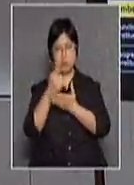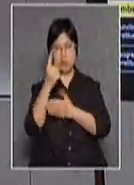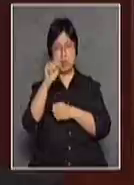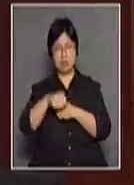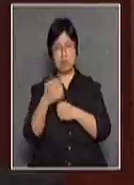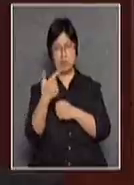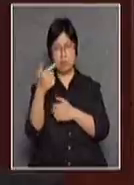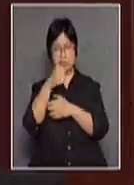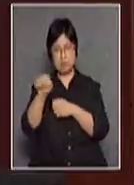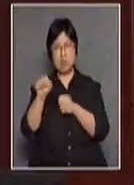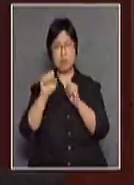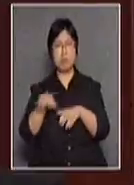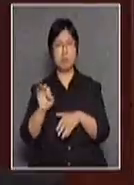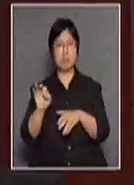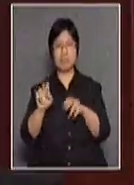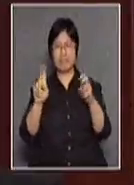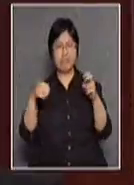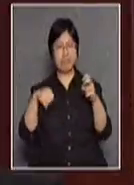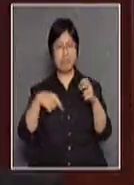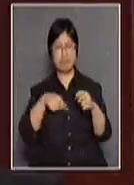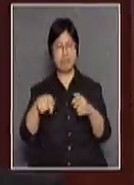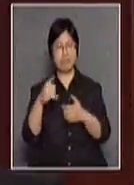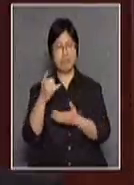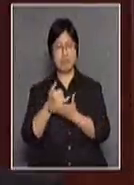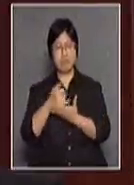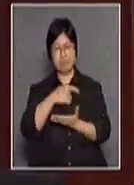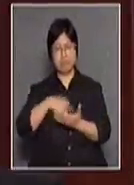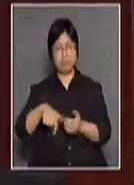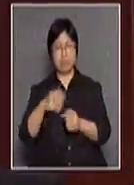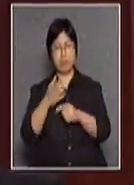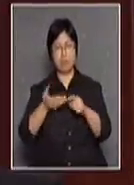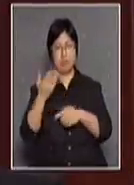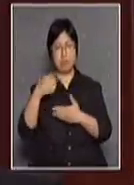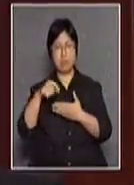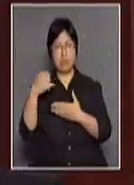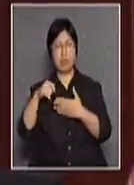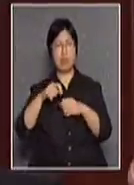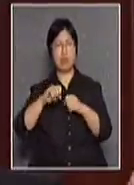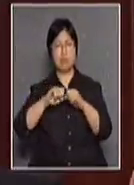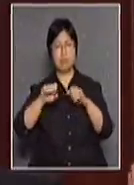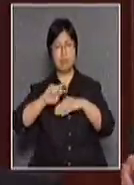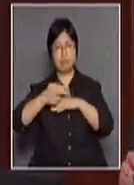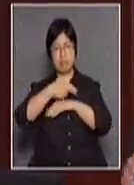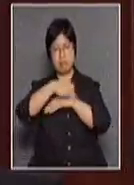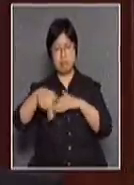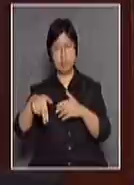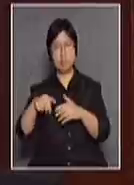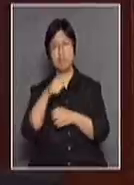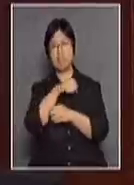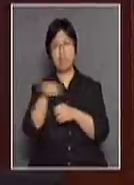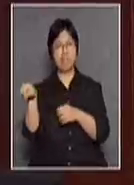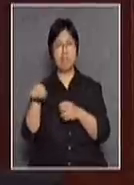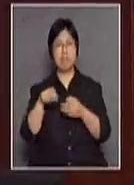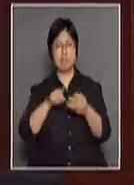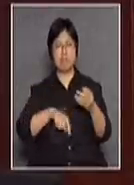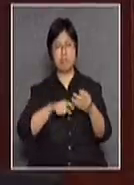8位反對，沒人棄權。議題未獲得兩部分在席委員分別以過半數贊成。我宣布修正案被否決。梁國雄